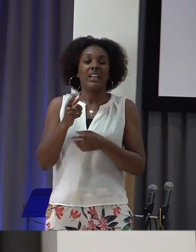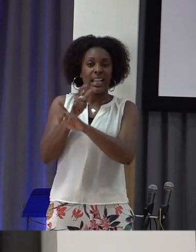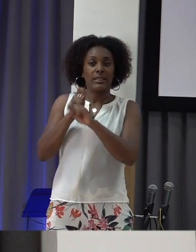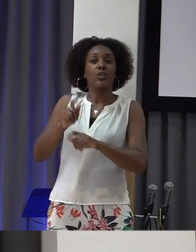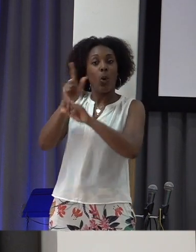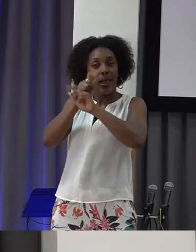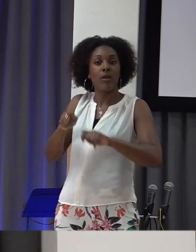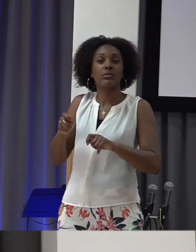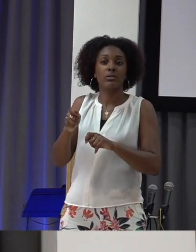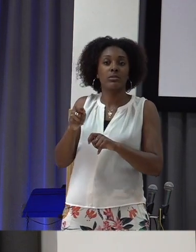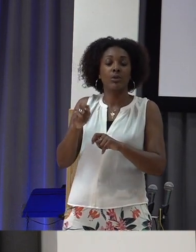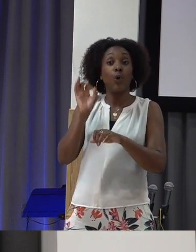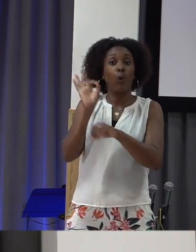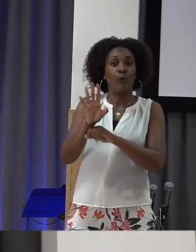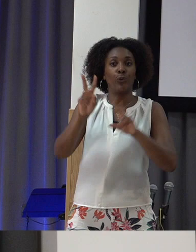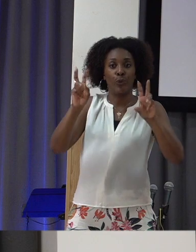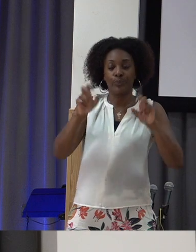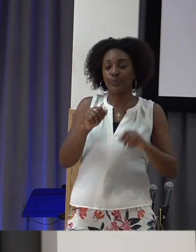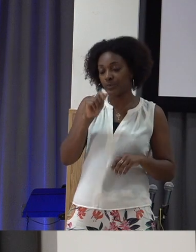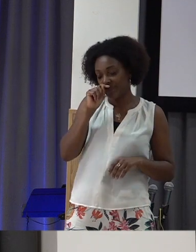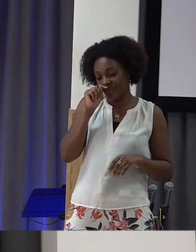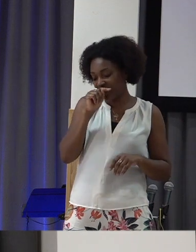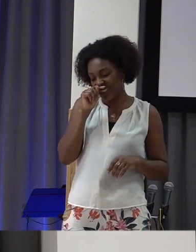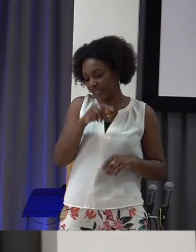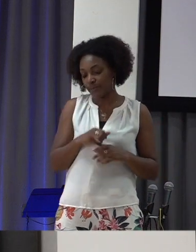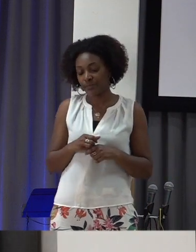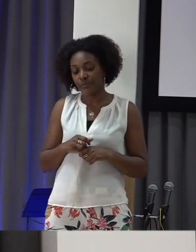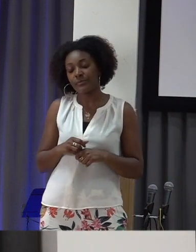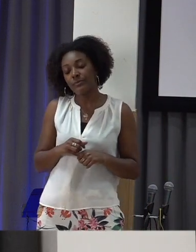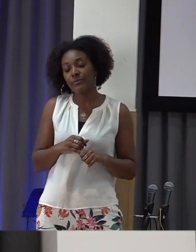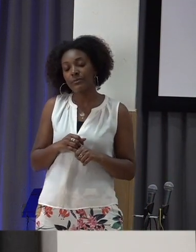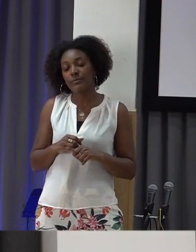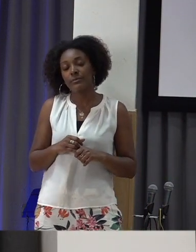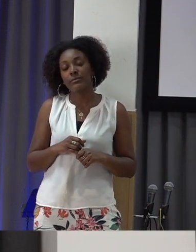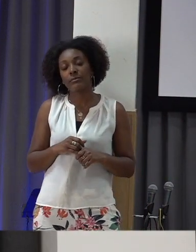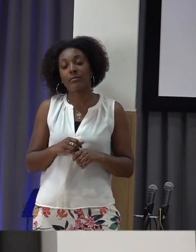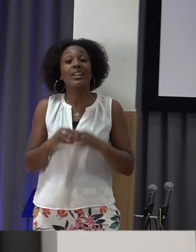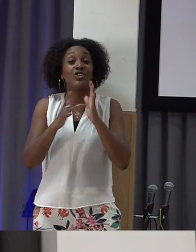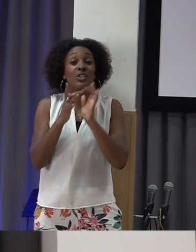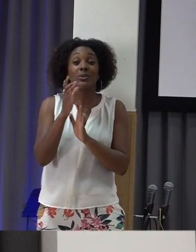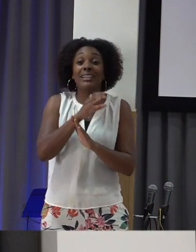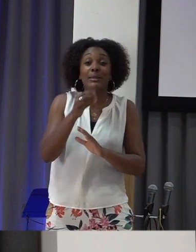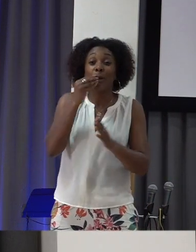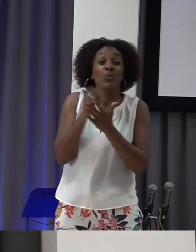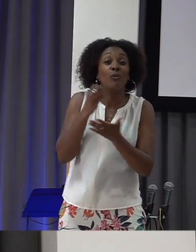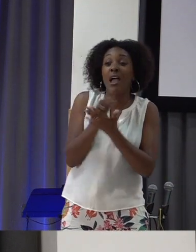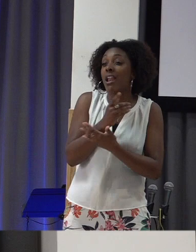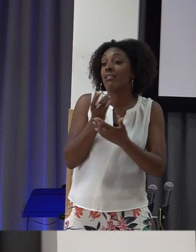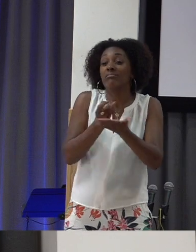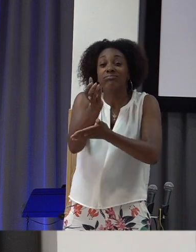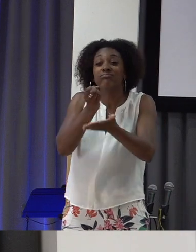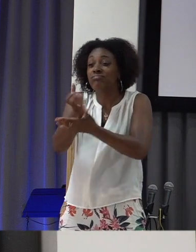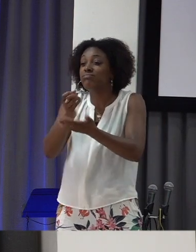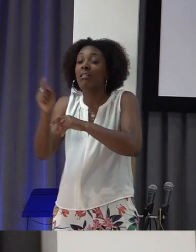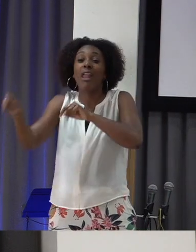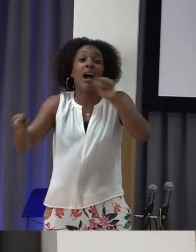aussi opposé au fanatisme intolérant. Partout où la bonne nouvelle de Jésus-Christ est annoncée, les hommes sont